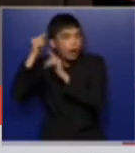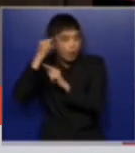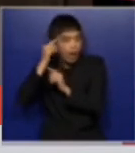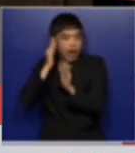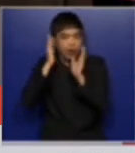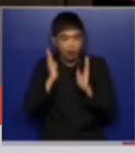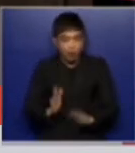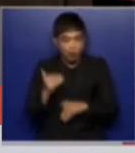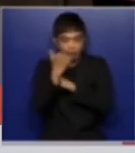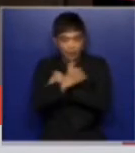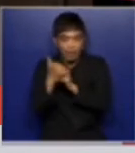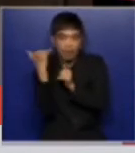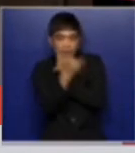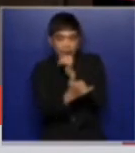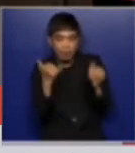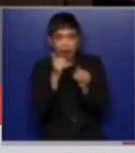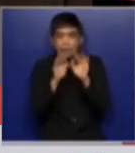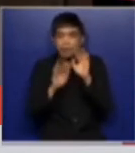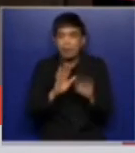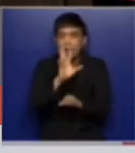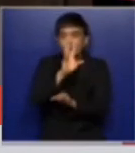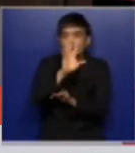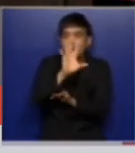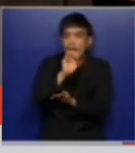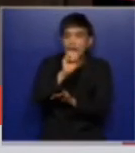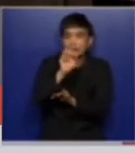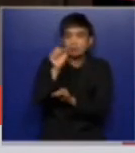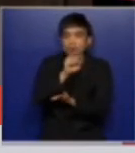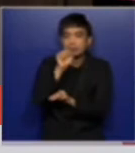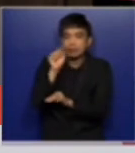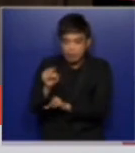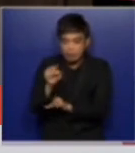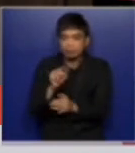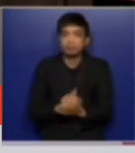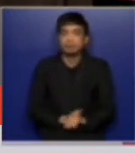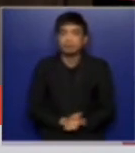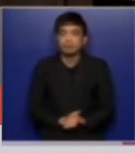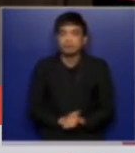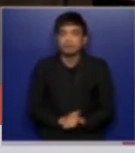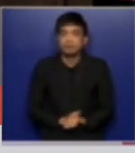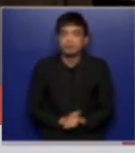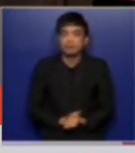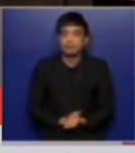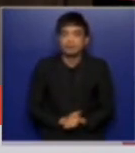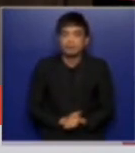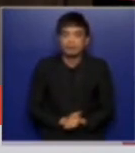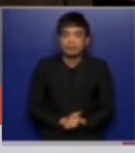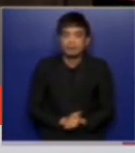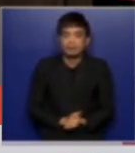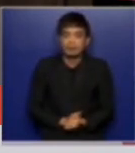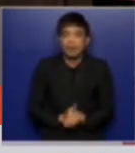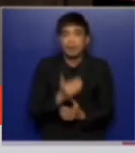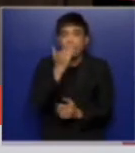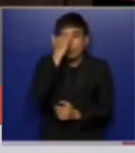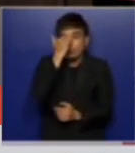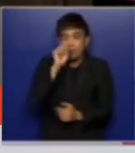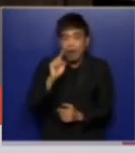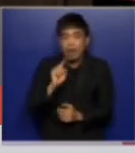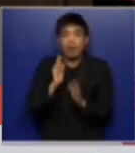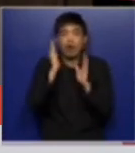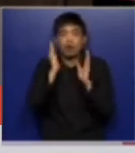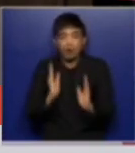าณ 50% เทียบกับระยะเวลาเดียวกันของปีที่ผ่านมาทั้งนี้เกิดจากการที่คนยังไม่มี